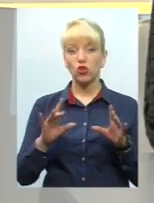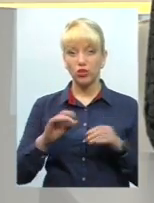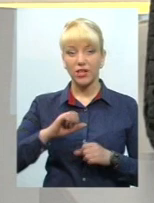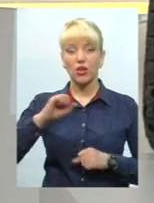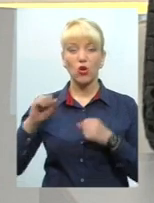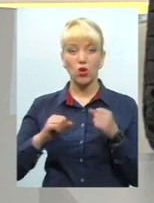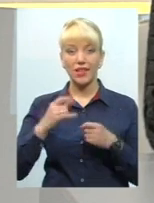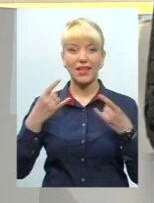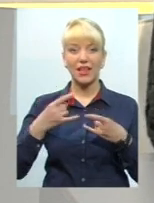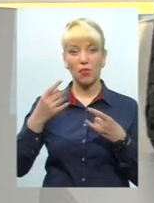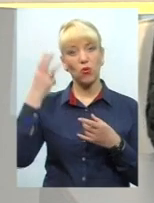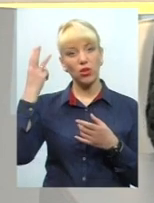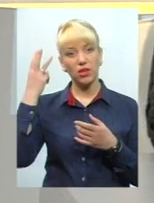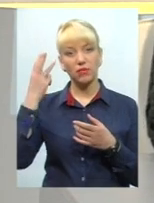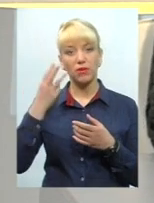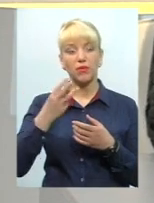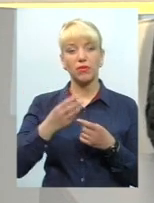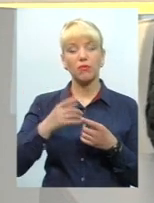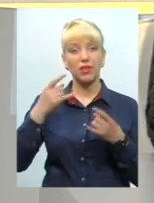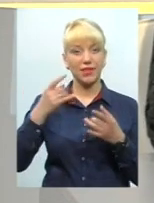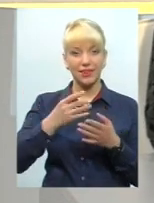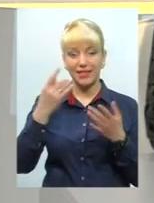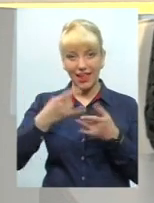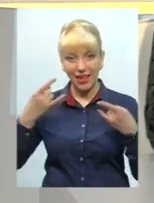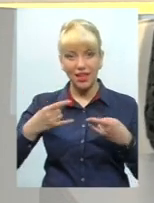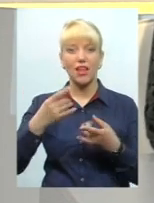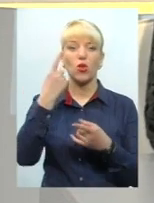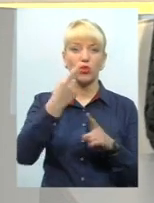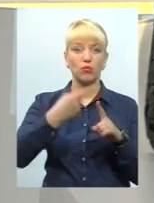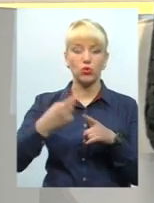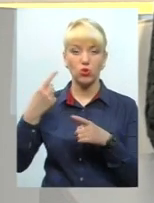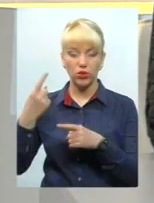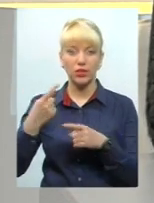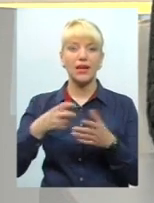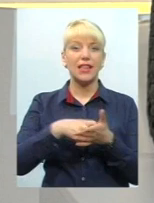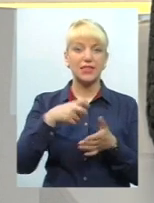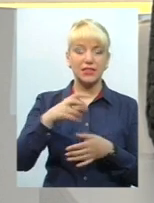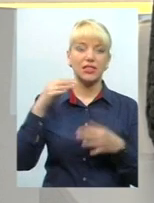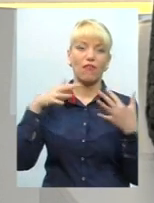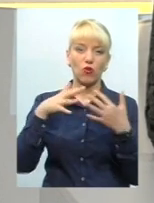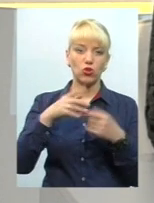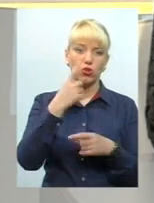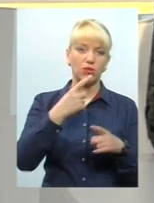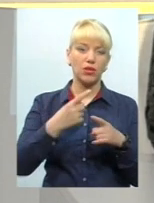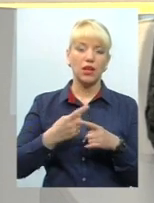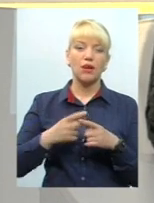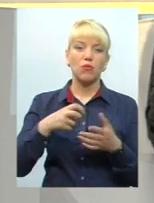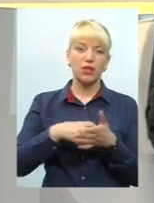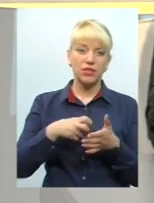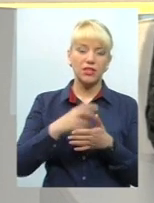колег із телеканалу «1+1» про листи з фронту, які понад 70 років шукали